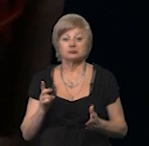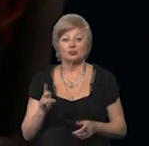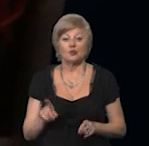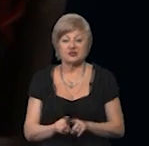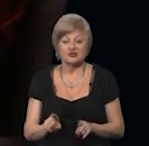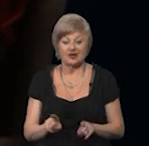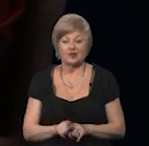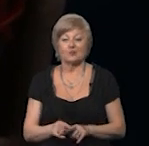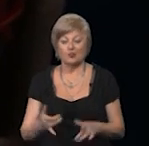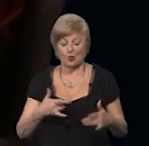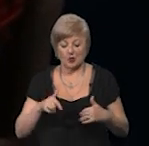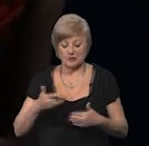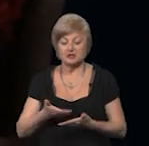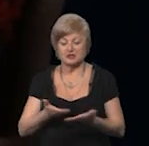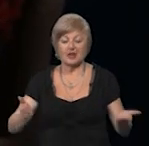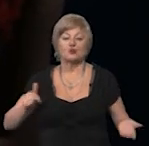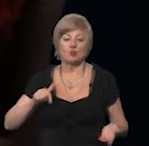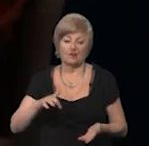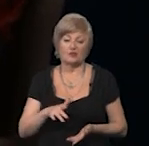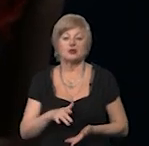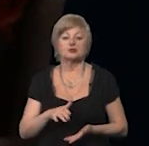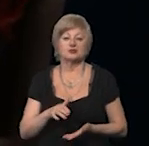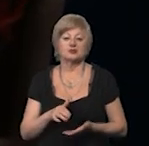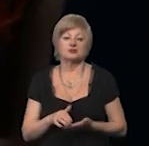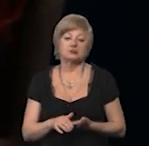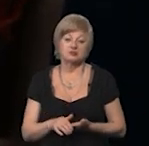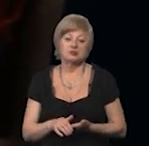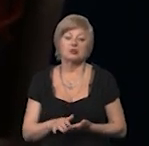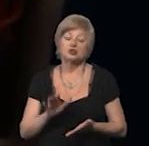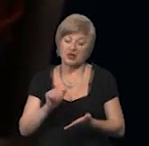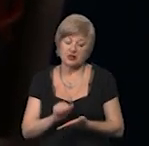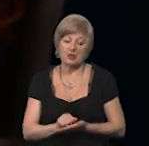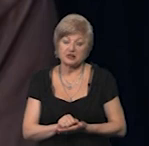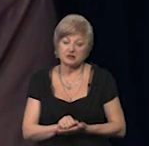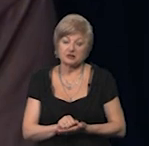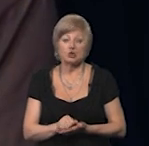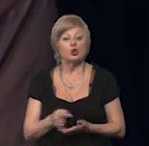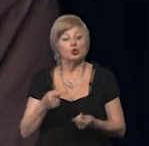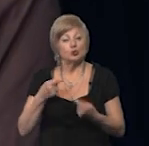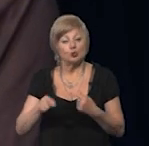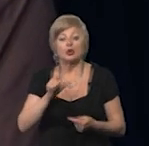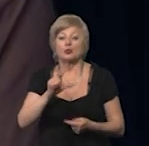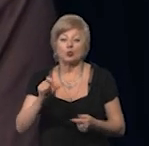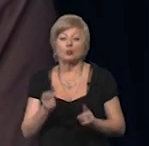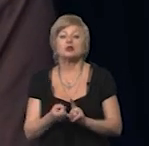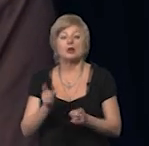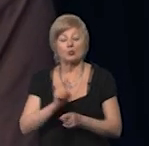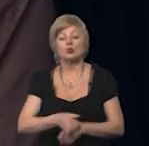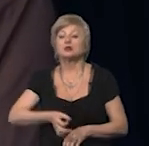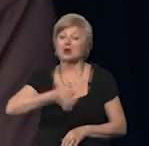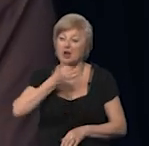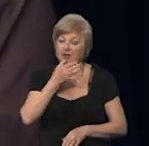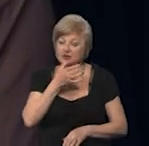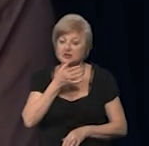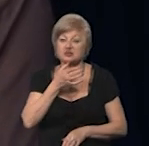на сцену, там, на якісь в кіно зніматися. Іншим людям навпаки подобається,